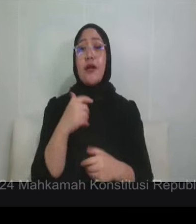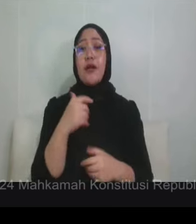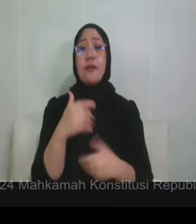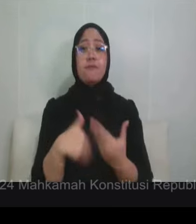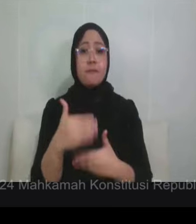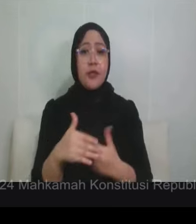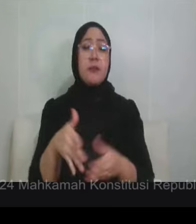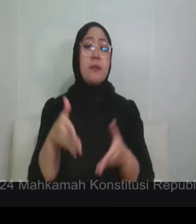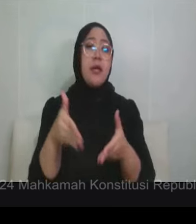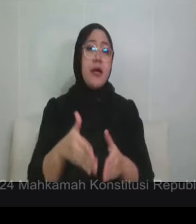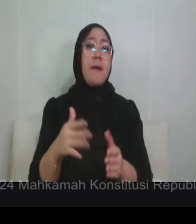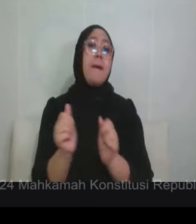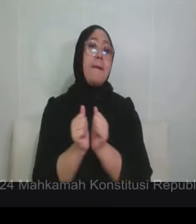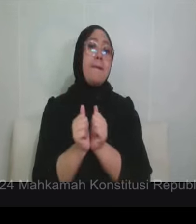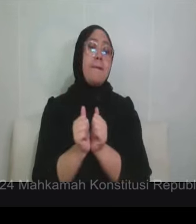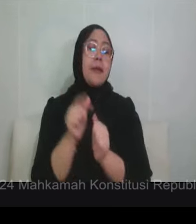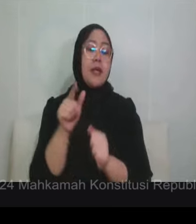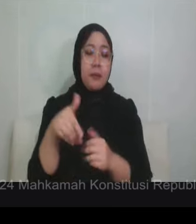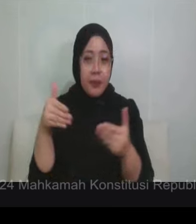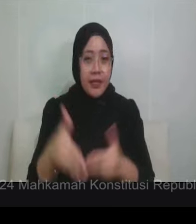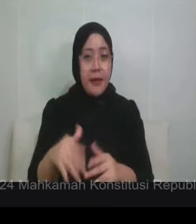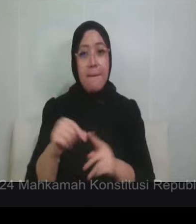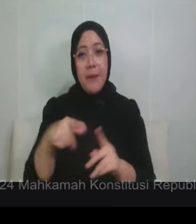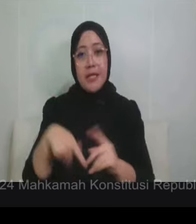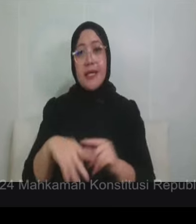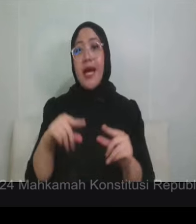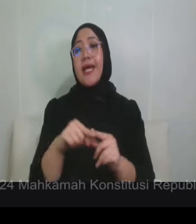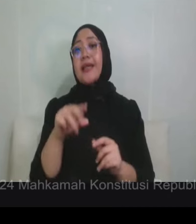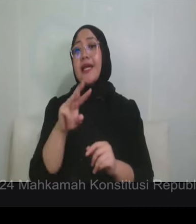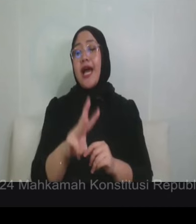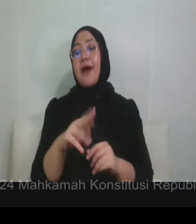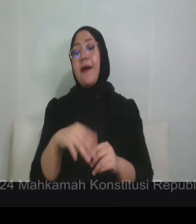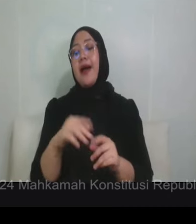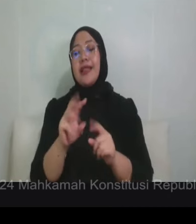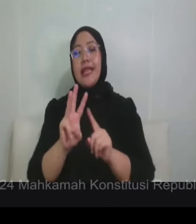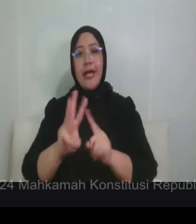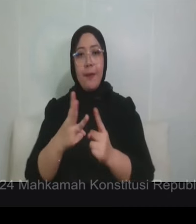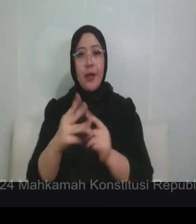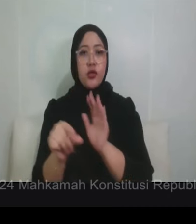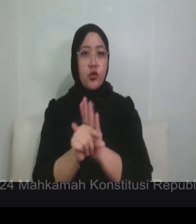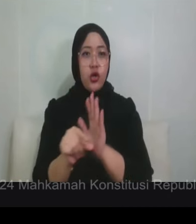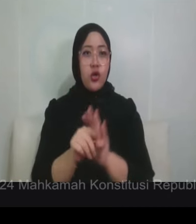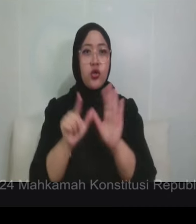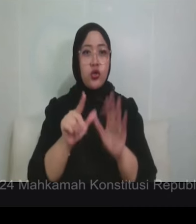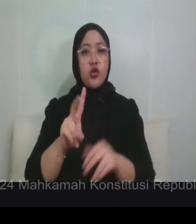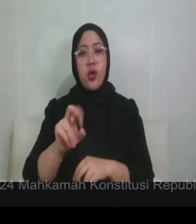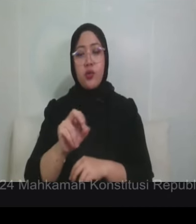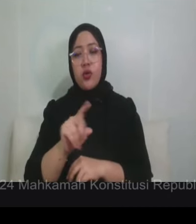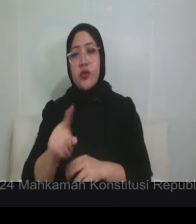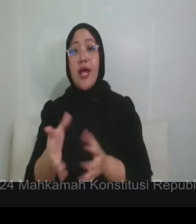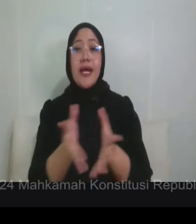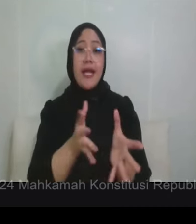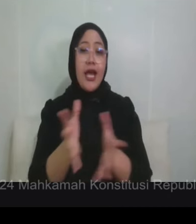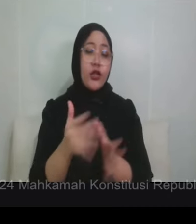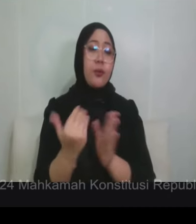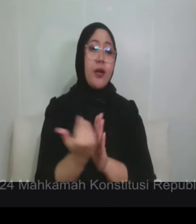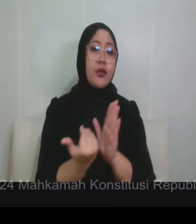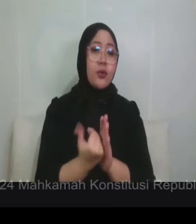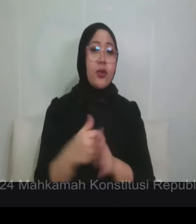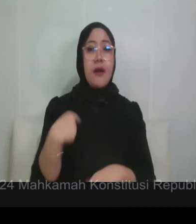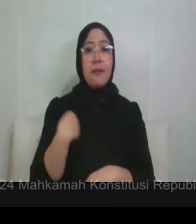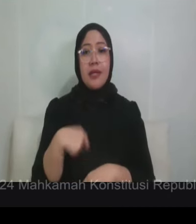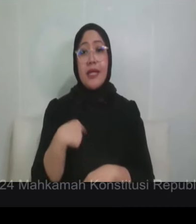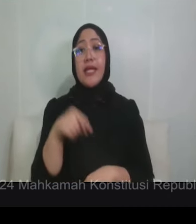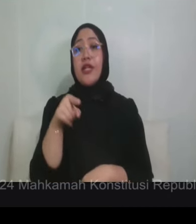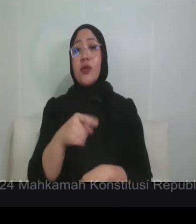43a ayat 4 dalam pasal 2 Angka 13 undang-undang 721 yang diatur dalam peraturan Menteri Keuangan tidak hanya mengatur hal-hal yang